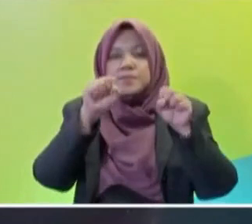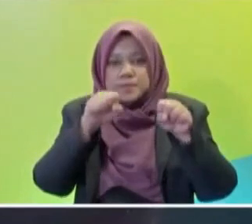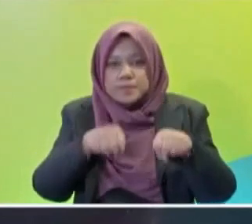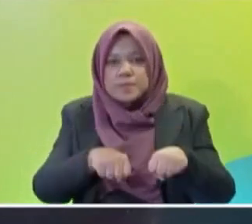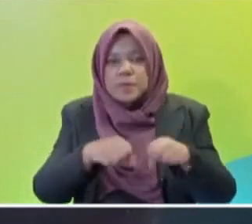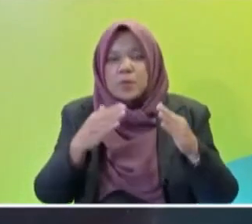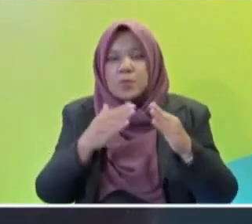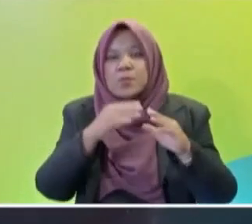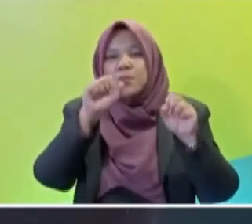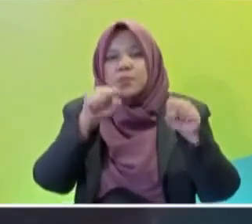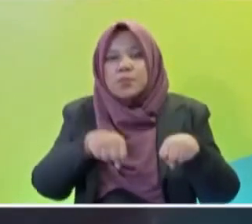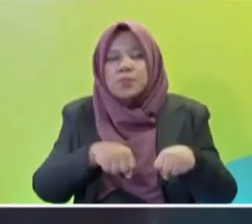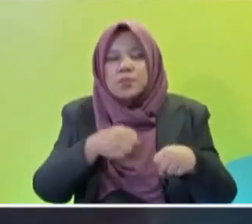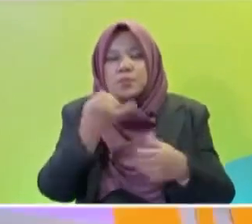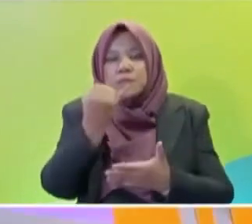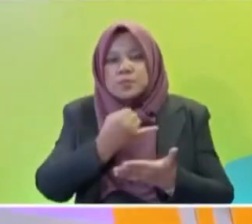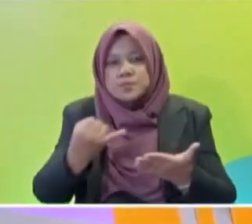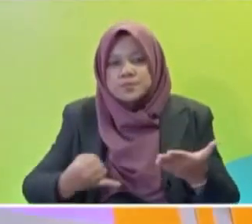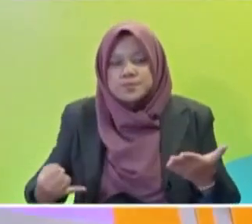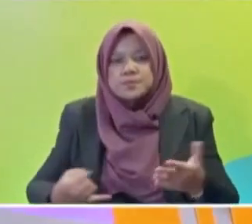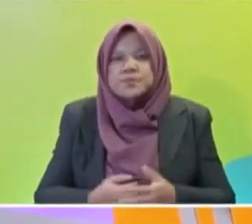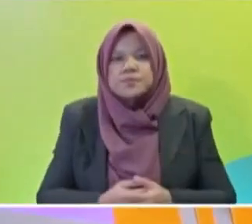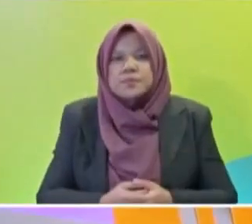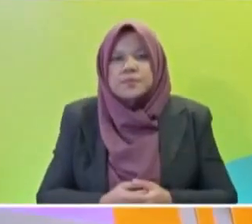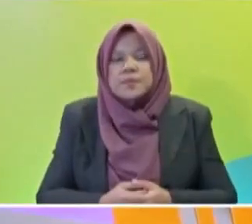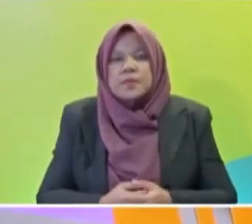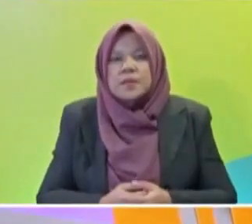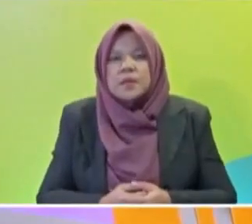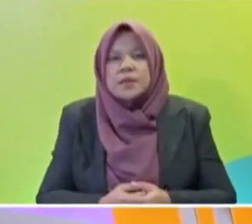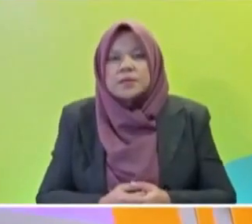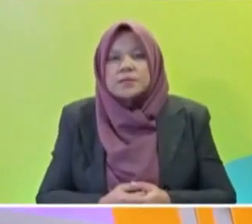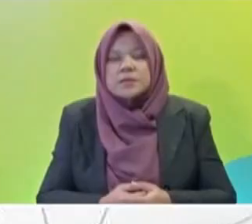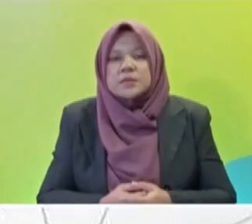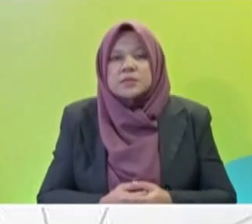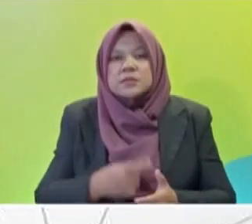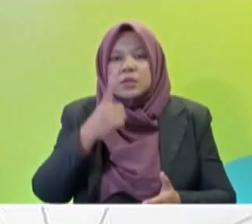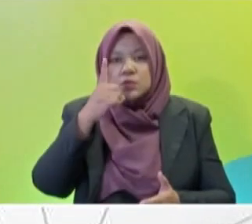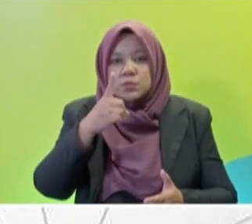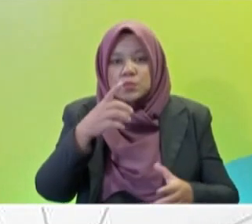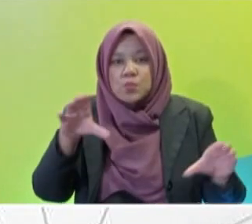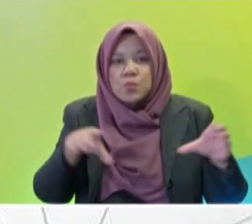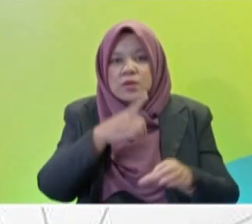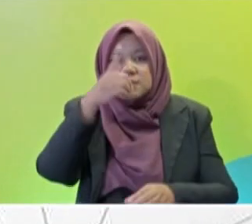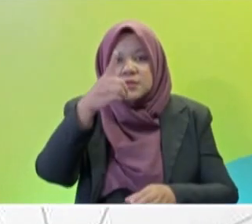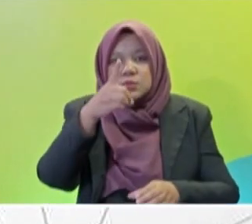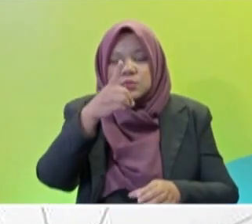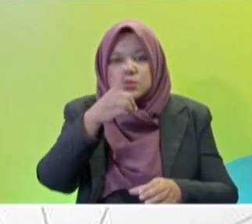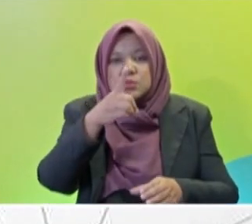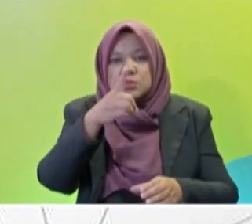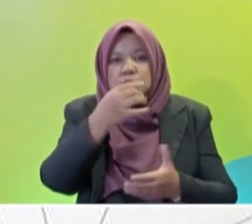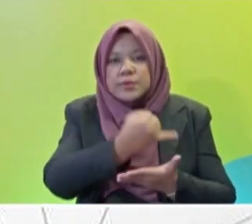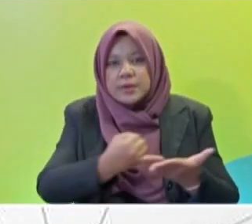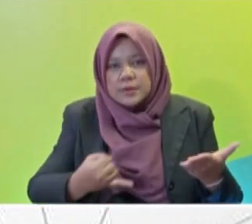Coba jawab soal ini ya soalnya Satu Raja x merupakan hasil karya hasilkanlah keren anda dan libekan 4